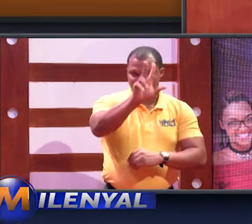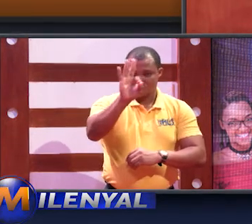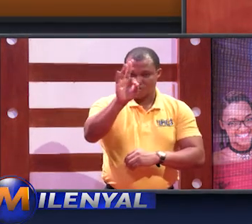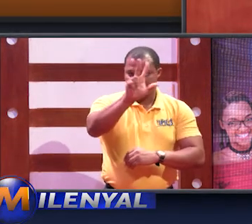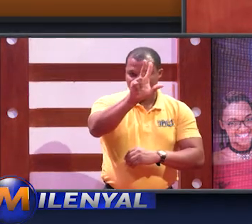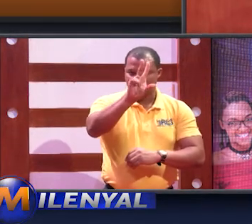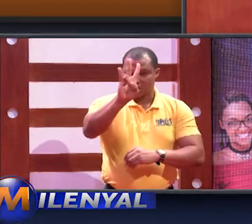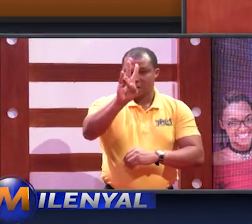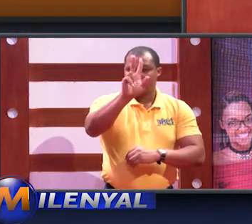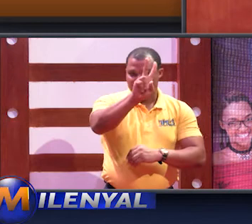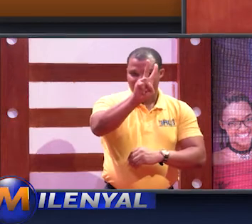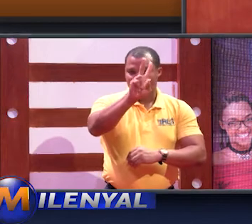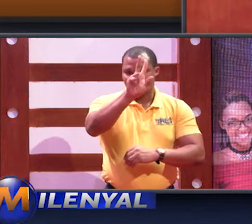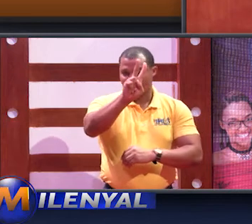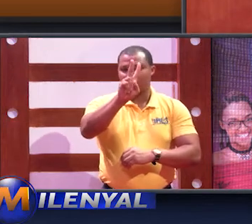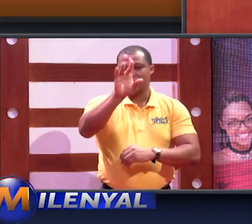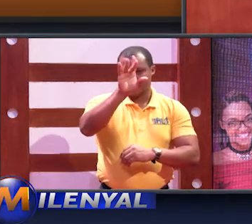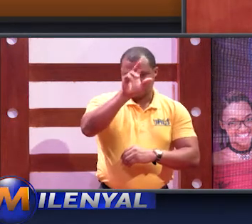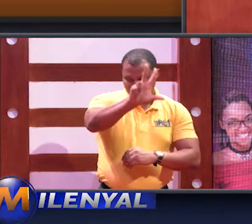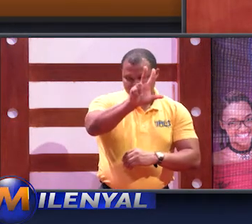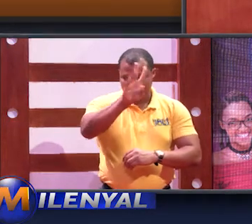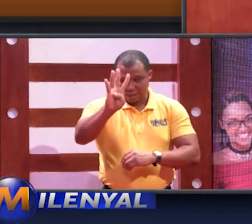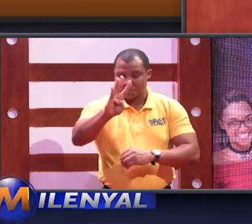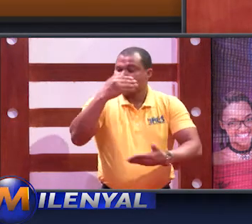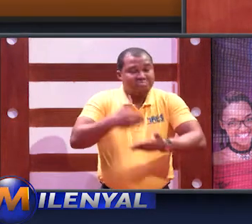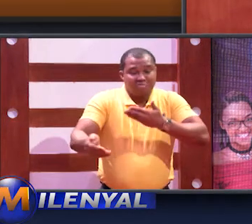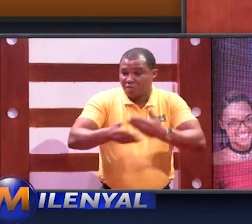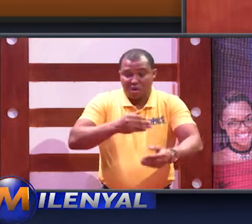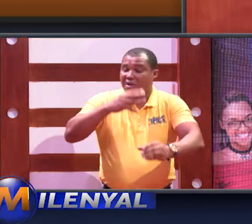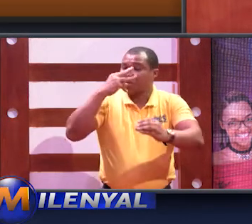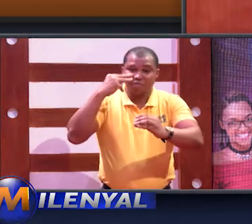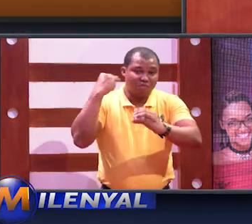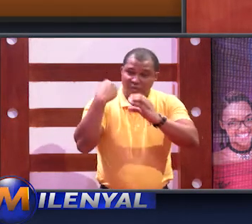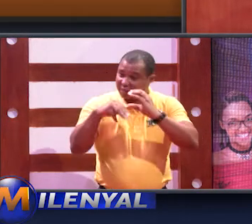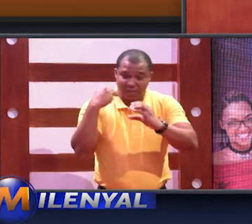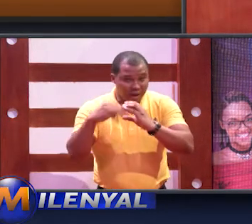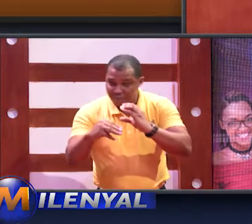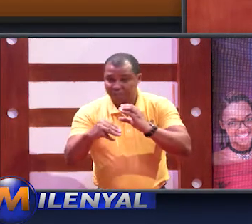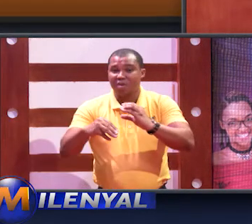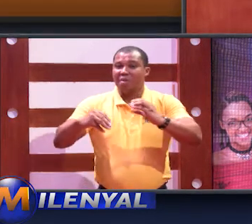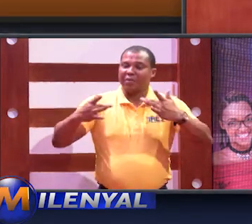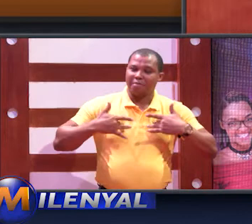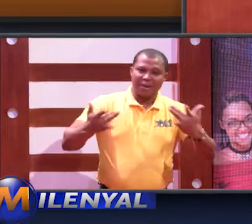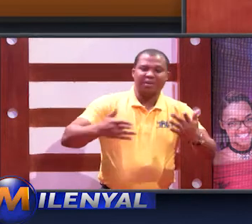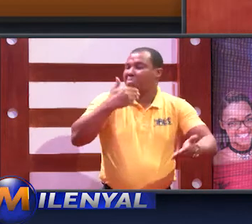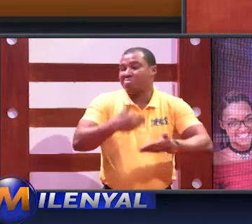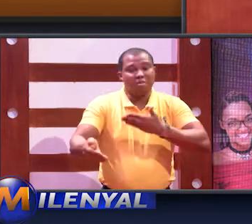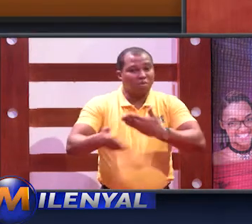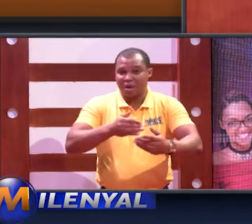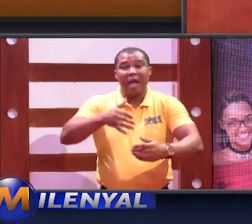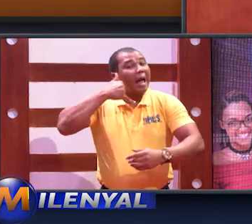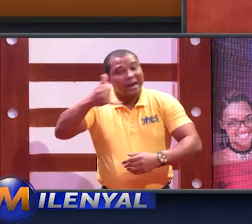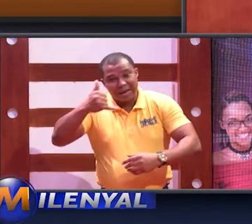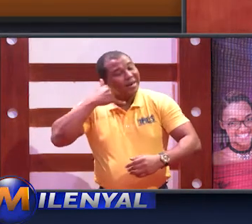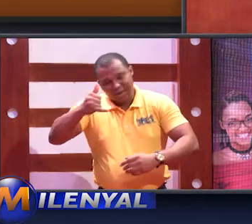37, 82, 34. Donc, n'importe léal, il y a WhatsApp sous lui, ou qu'a écrit, ou qu'a fait ça, ou voulez, depuis nous